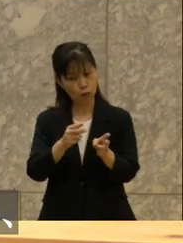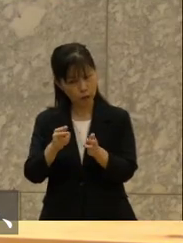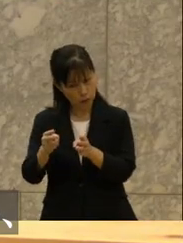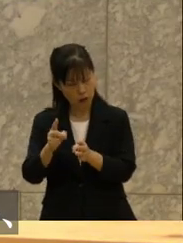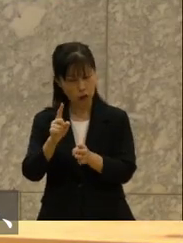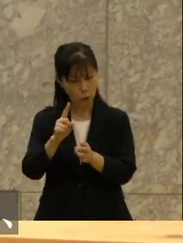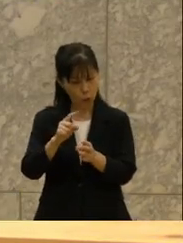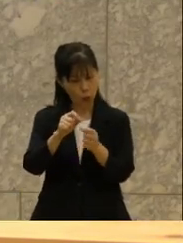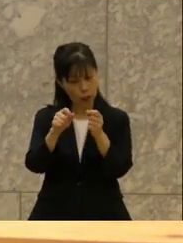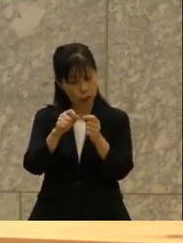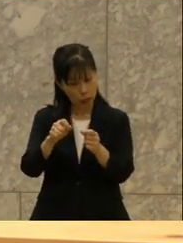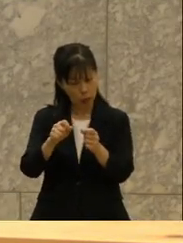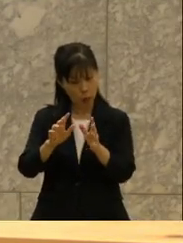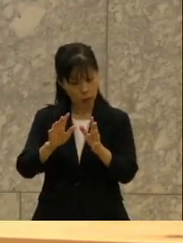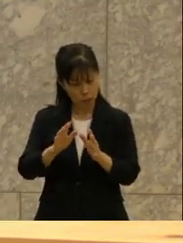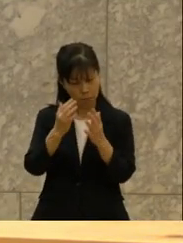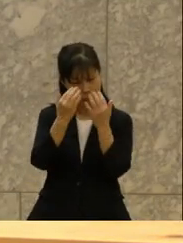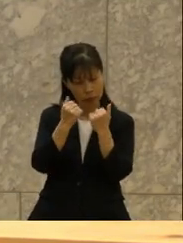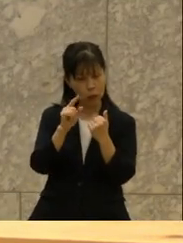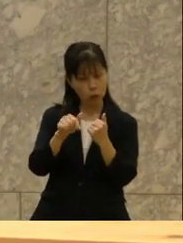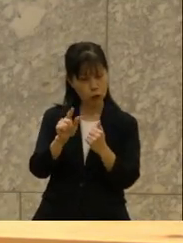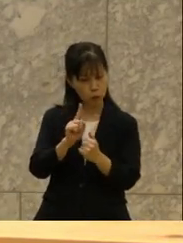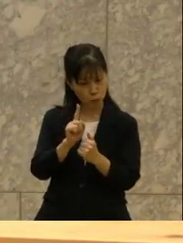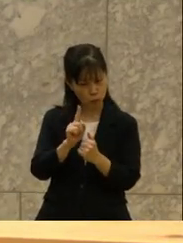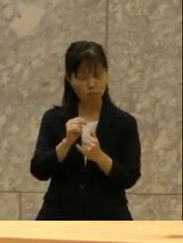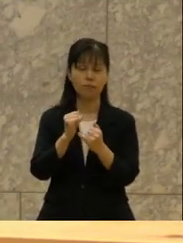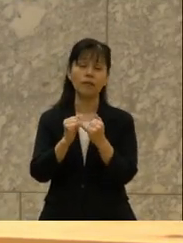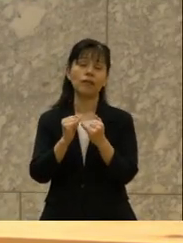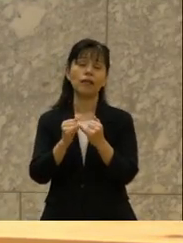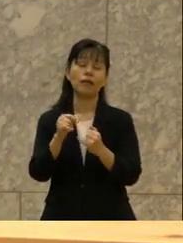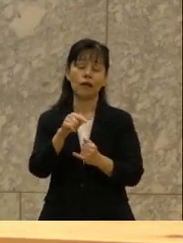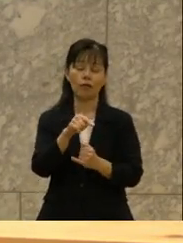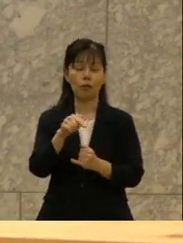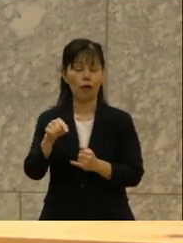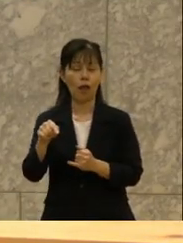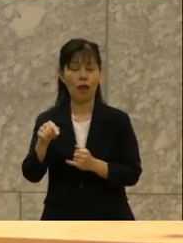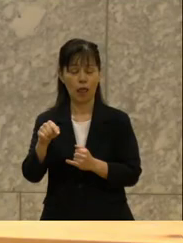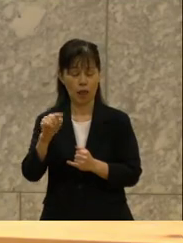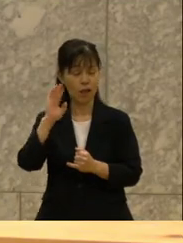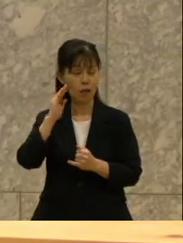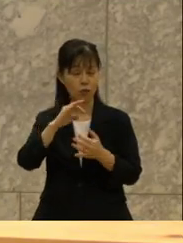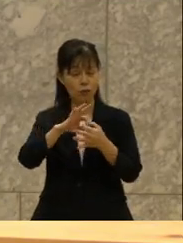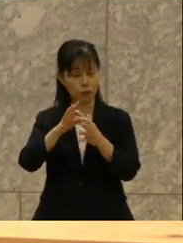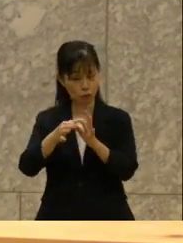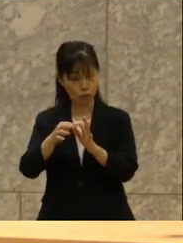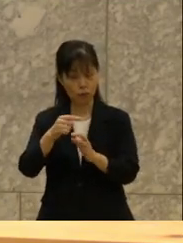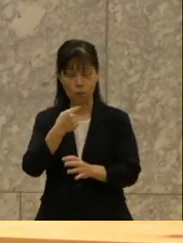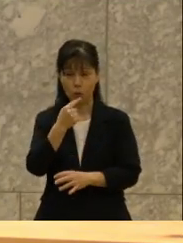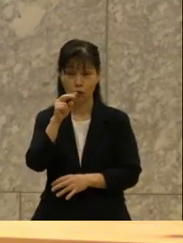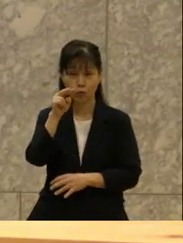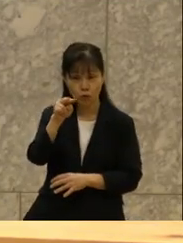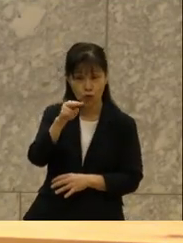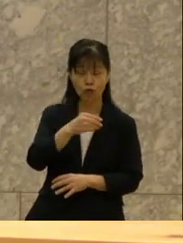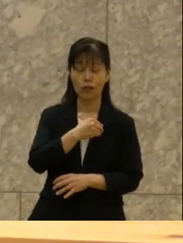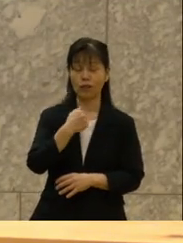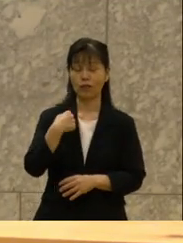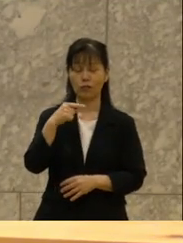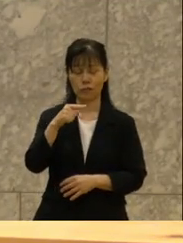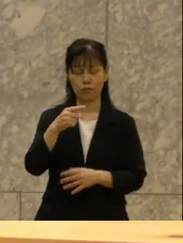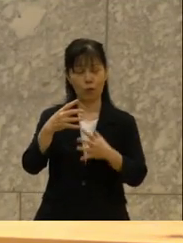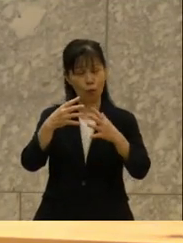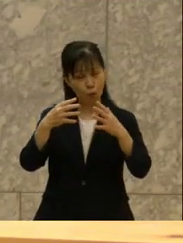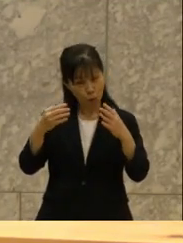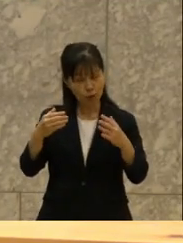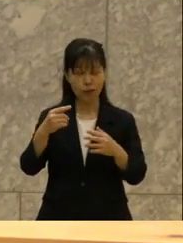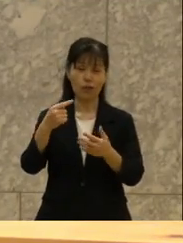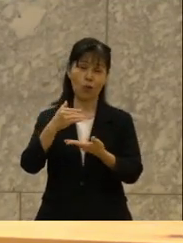どういうふうに結果を受け止め負けた時はどういう風にしてるのかみたいなものをデフリンピックでもう一度やっぱり見ることができるこれ大変大きなもの